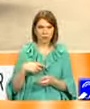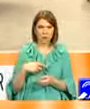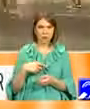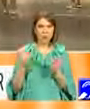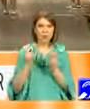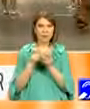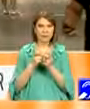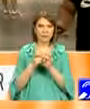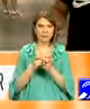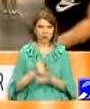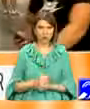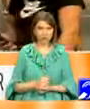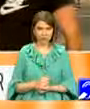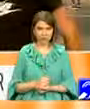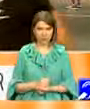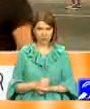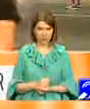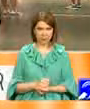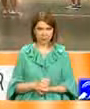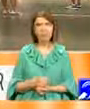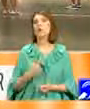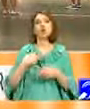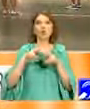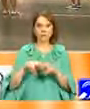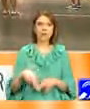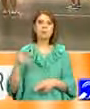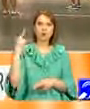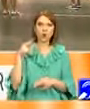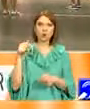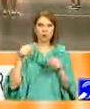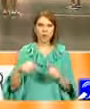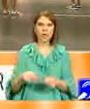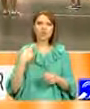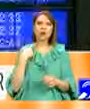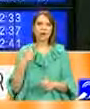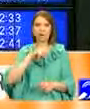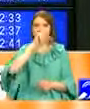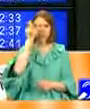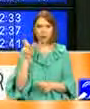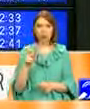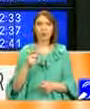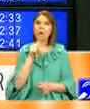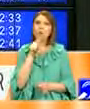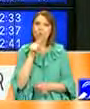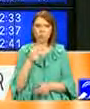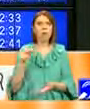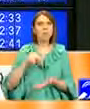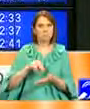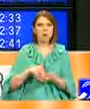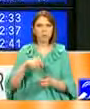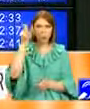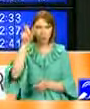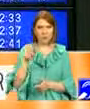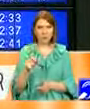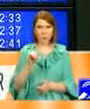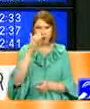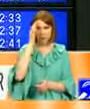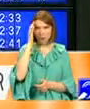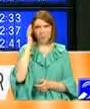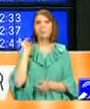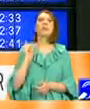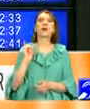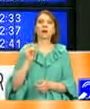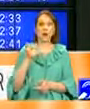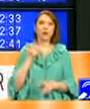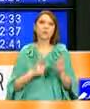cu curent electric. Noi rămânem în continuare aici în gara de nord, unde mai sunt persoane care au